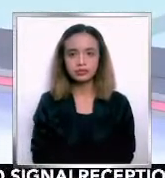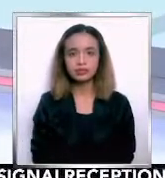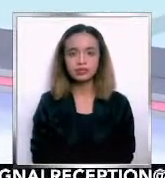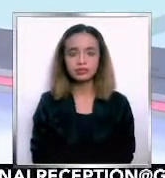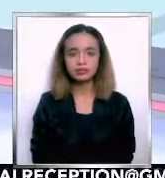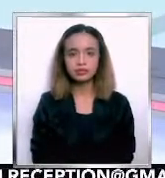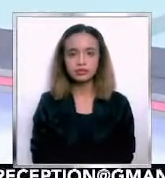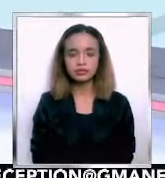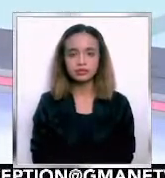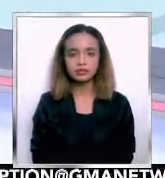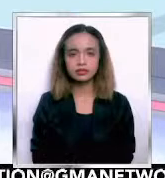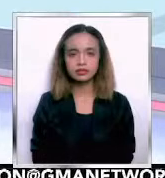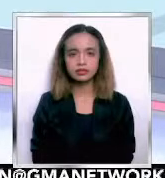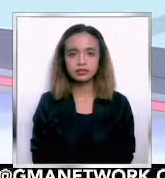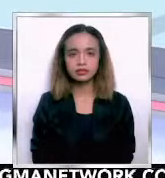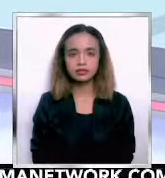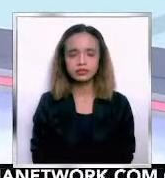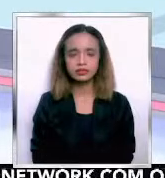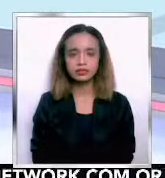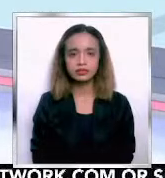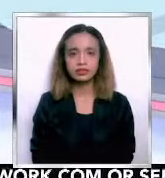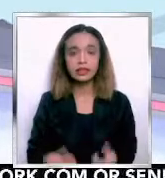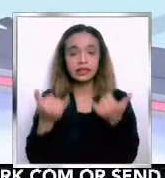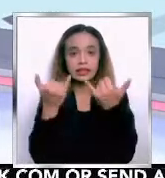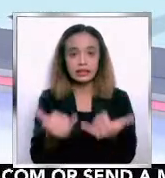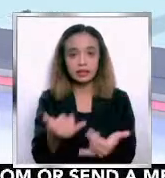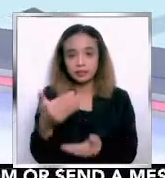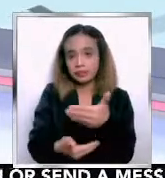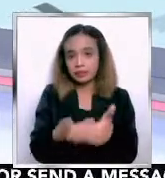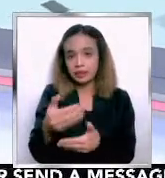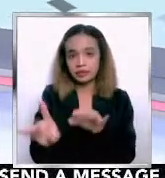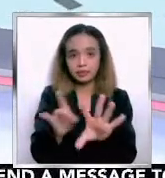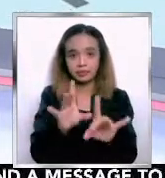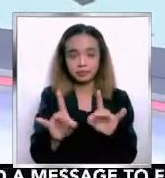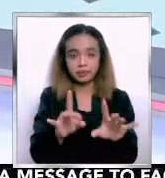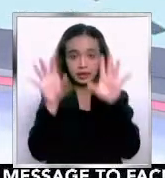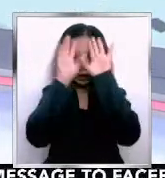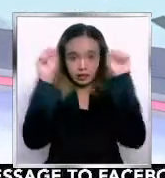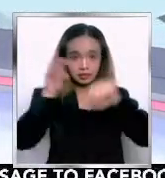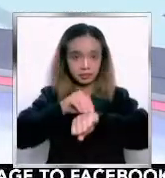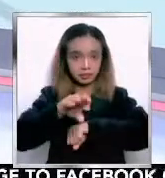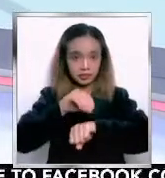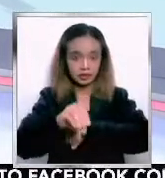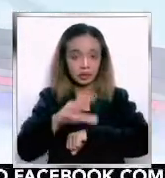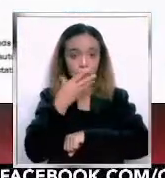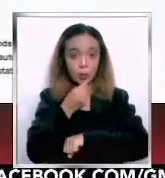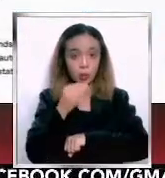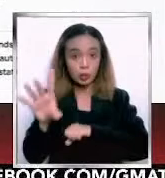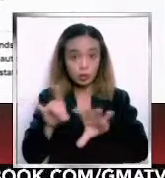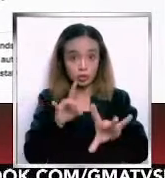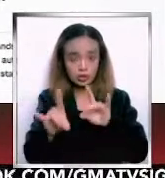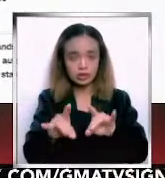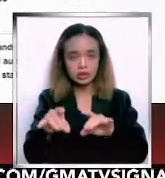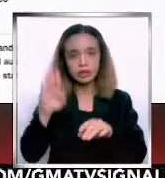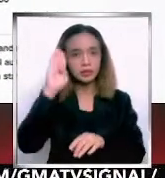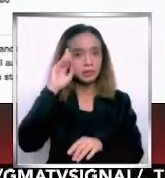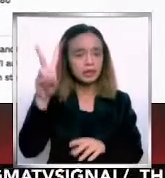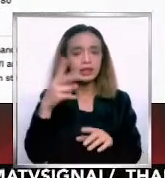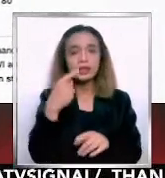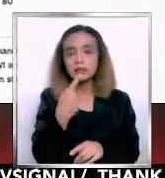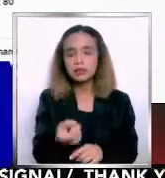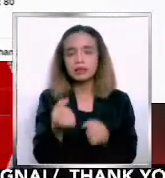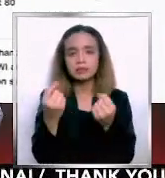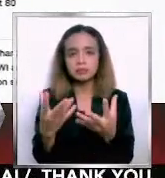Nasa proseso na raw ng pagpili ng magiging miyembro ng gabinete si Presumptive President Bongbong Marcos. Sabi ni Marcos, marami na nagiging spekulasyon